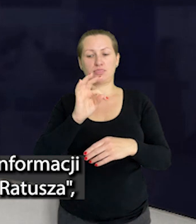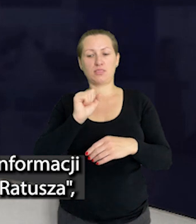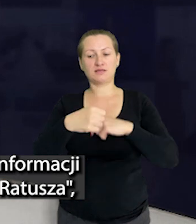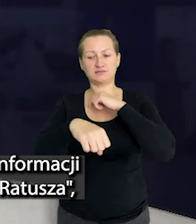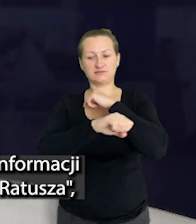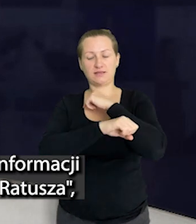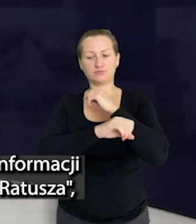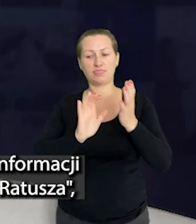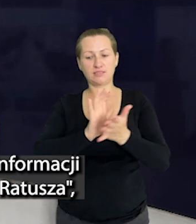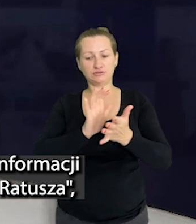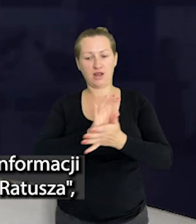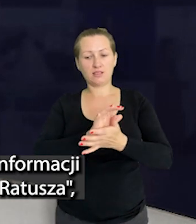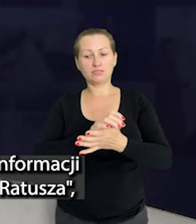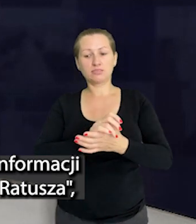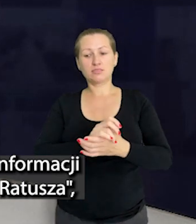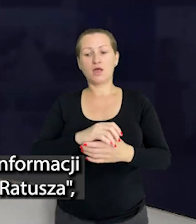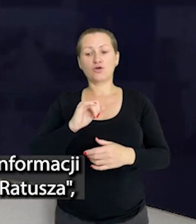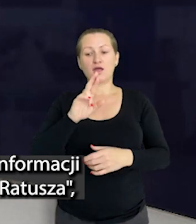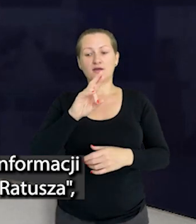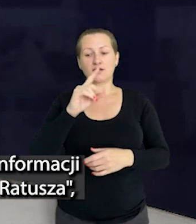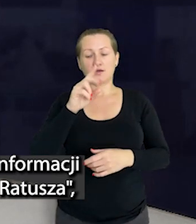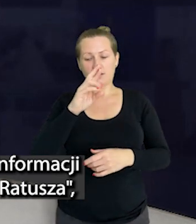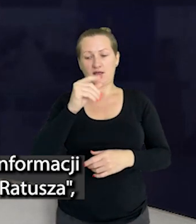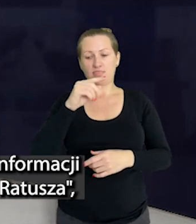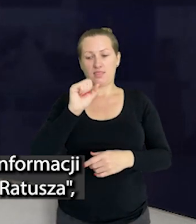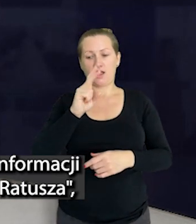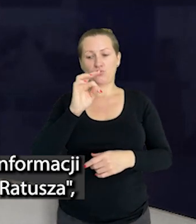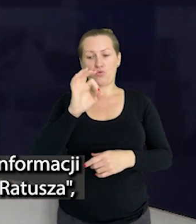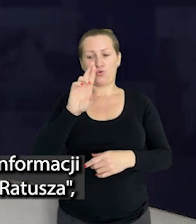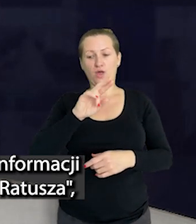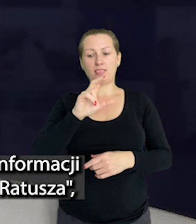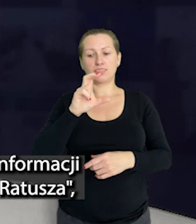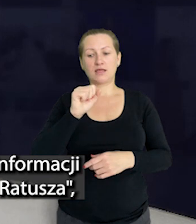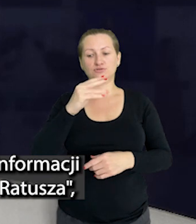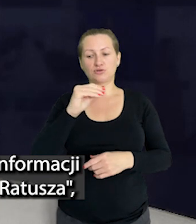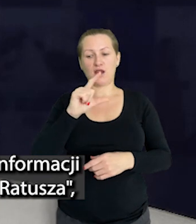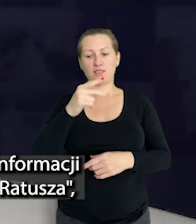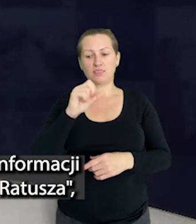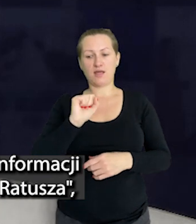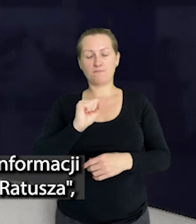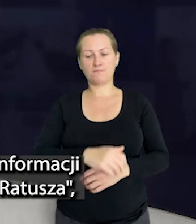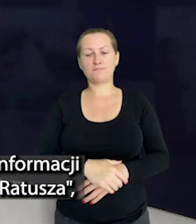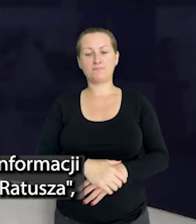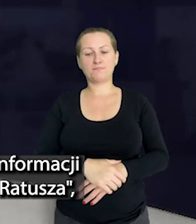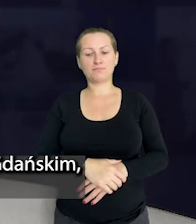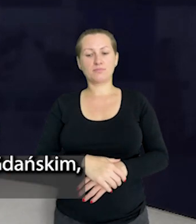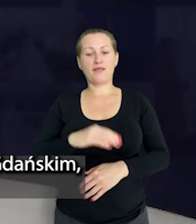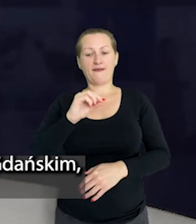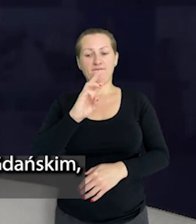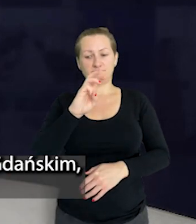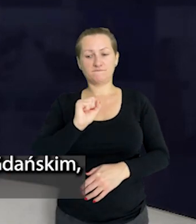Rogala, zastępca naczelnika Wydziału Informacji Społecznej Urzędu Miasta Starogard Gdański, redaktor naczelna Starogardzkiego